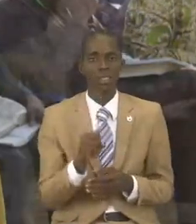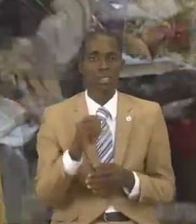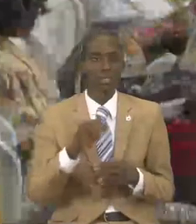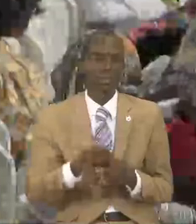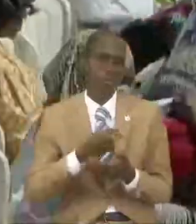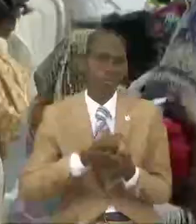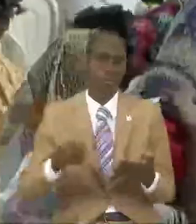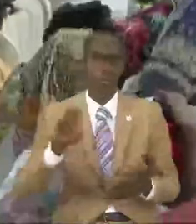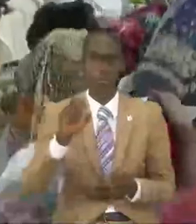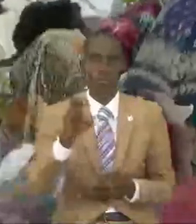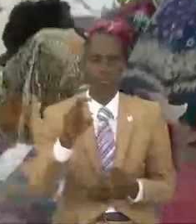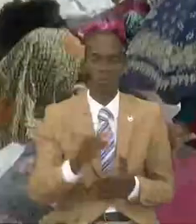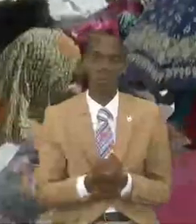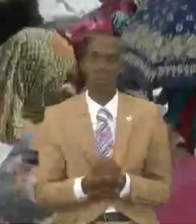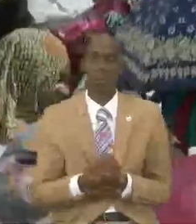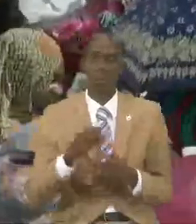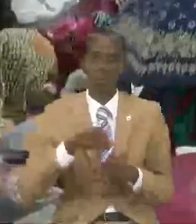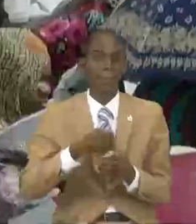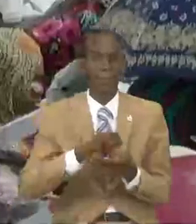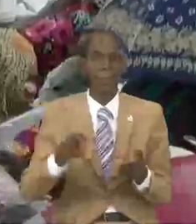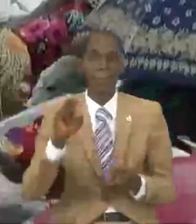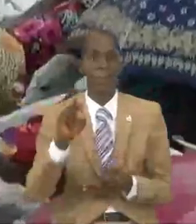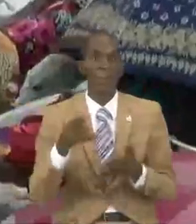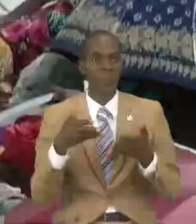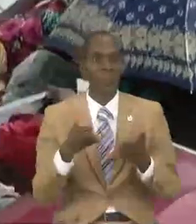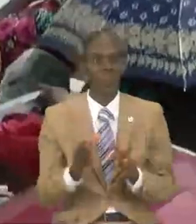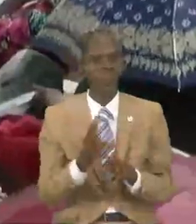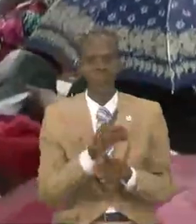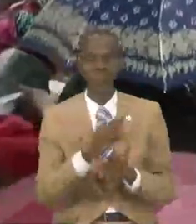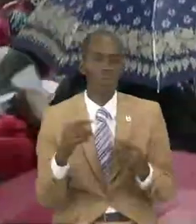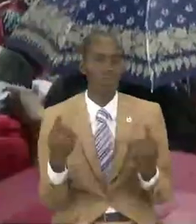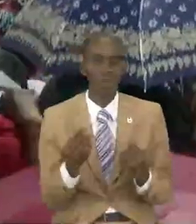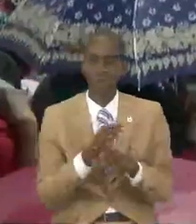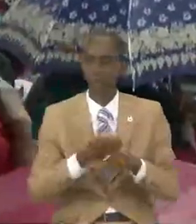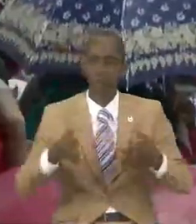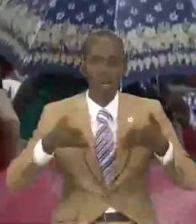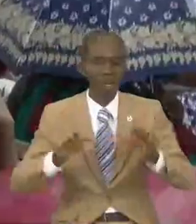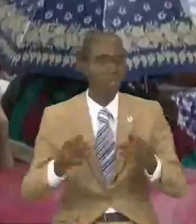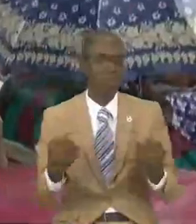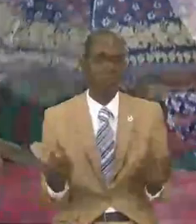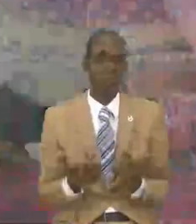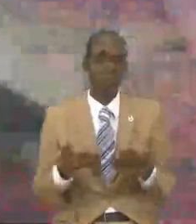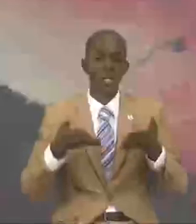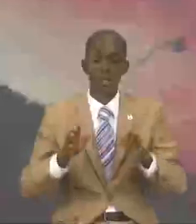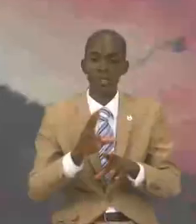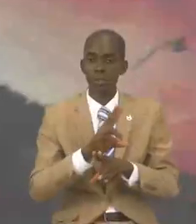Dans le verset 12. Que le péché ne permettait pas cela.